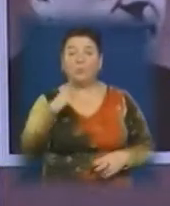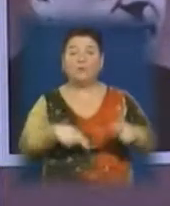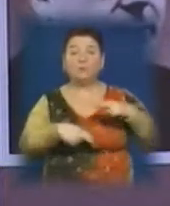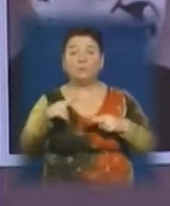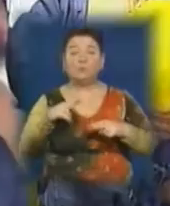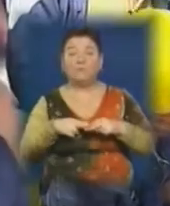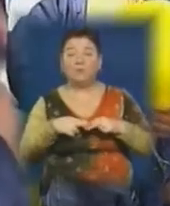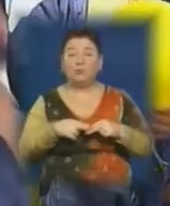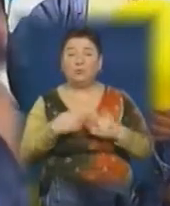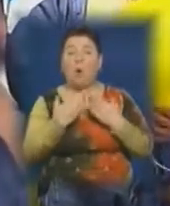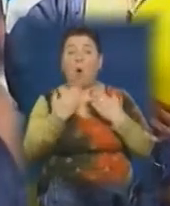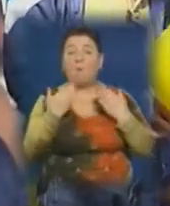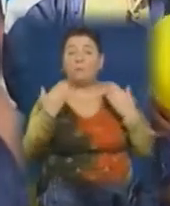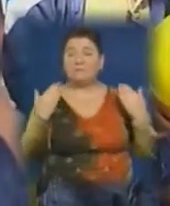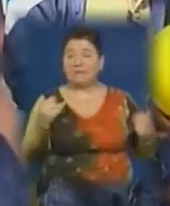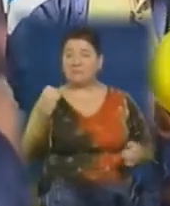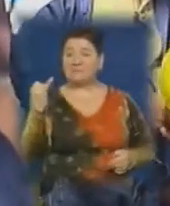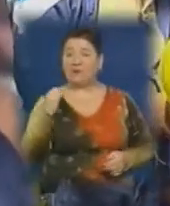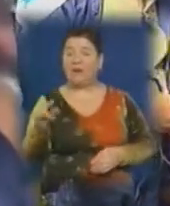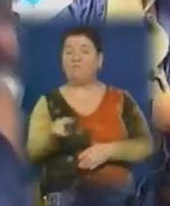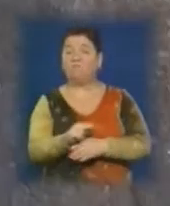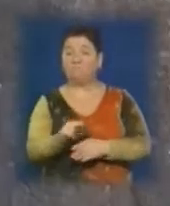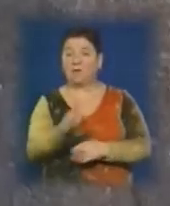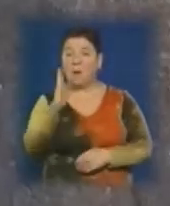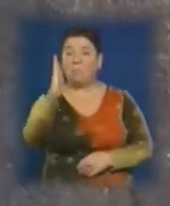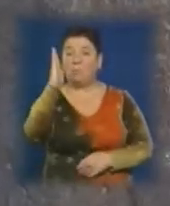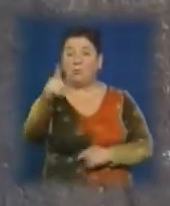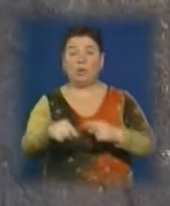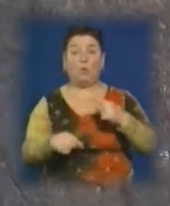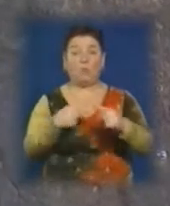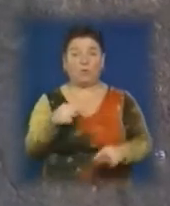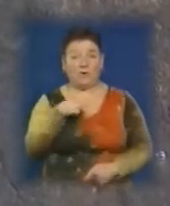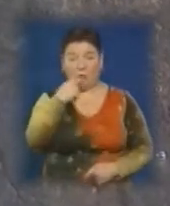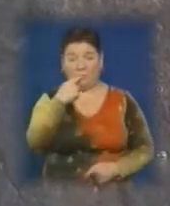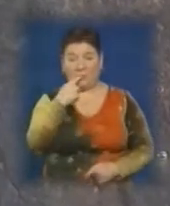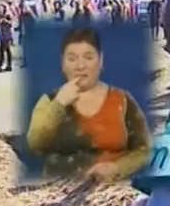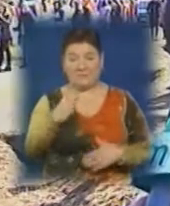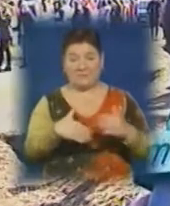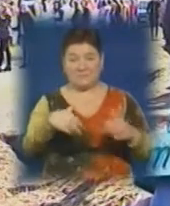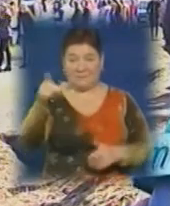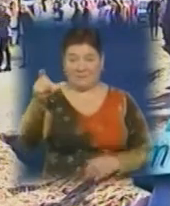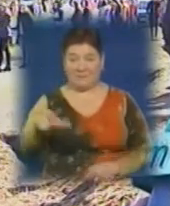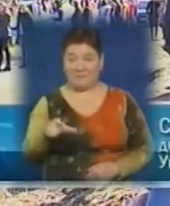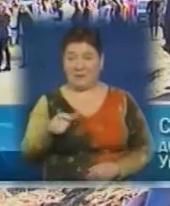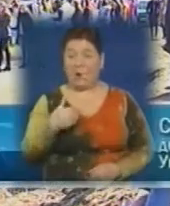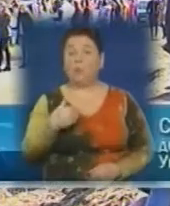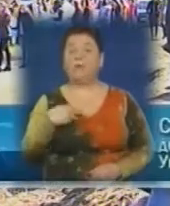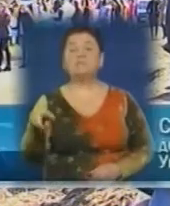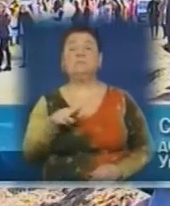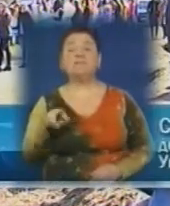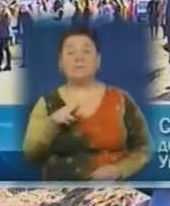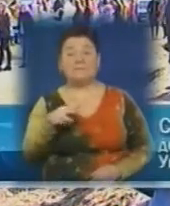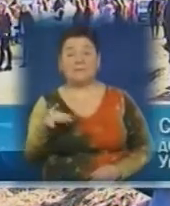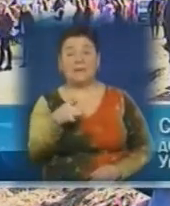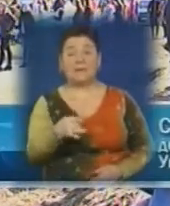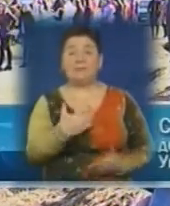музей. Він стане осередком історичного виховання майбутніх поколінь, кажуть фахівці. У нас в Міжгірському районі є